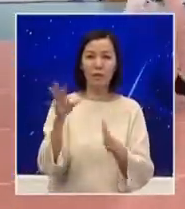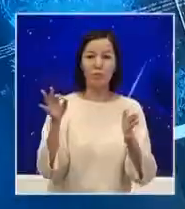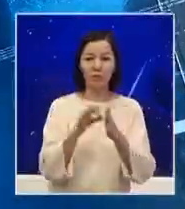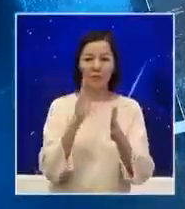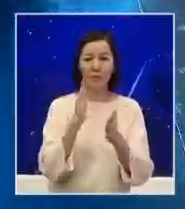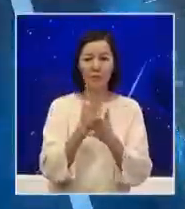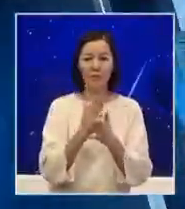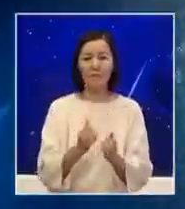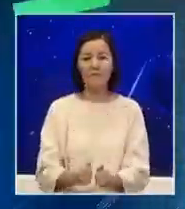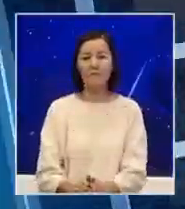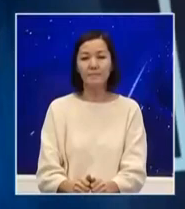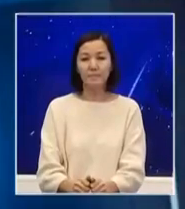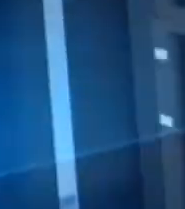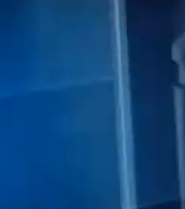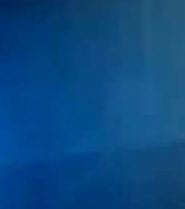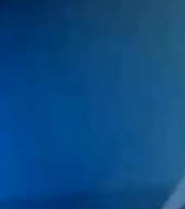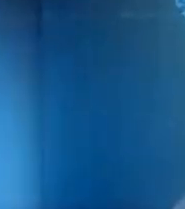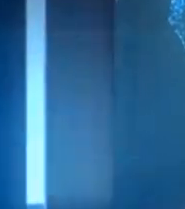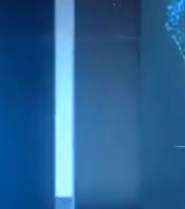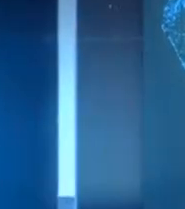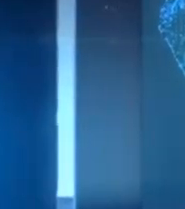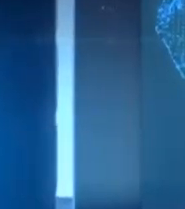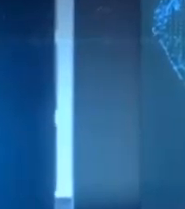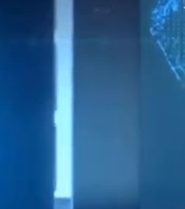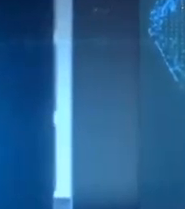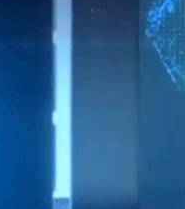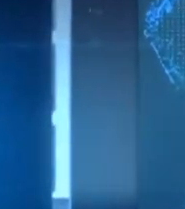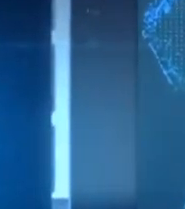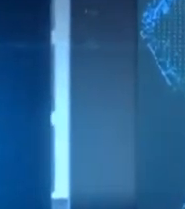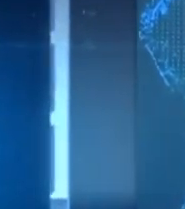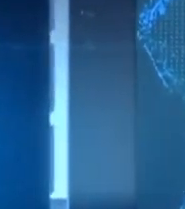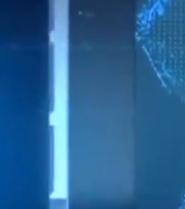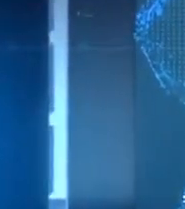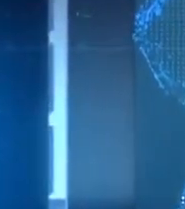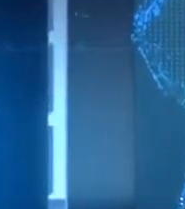отыр. Рахат Рахымжанов, Жарқын Нұрланұлы, Жайық Құрманбаев, Жетісу арнасы.